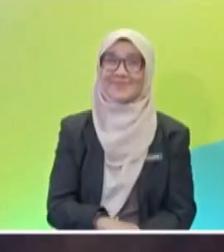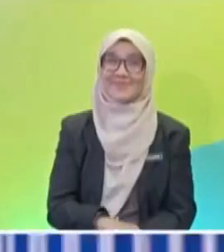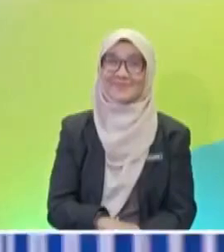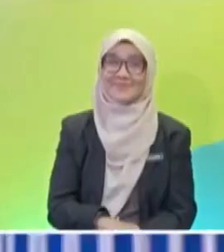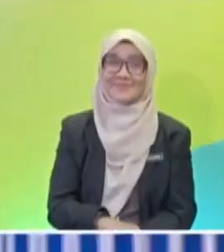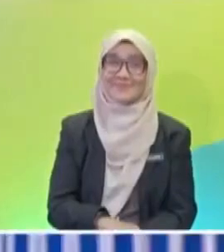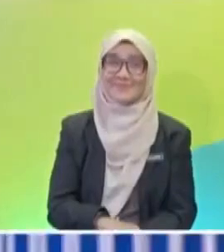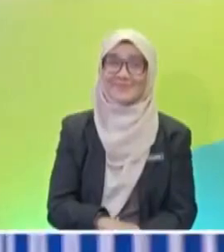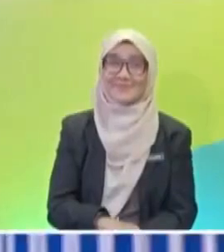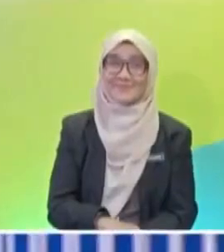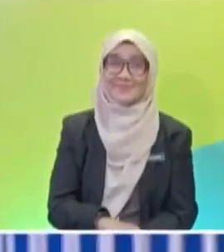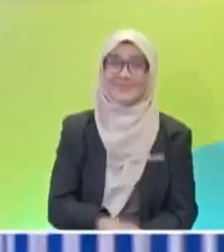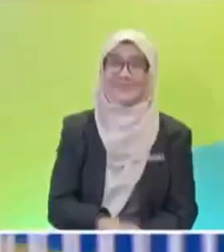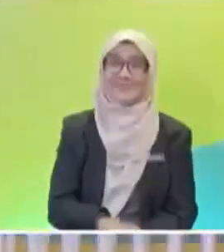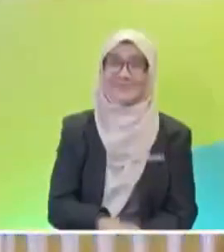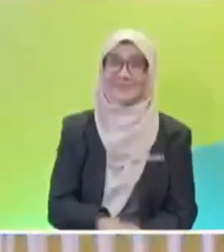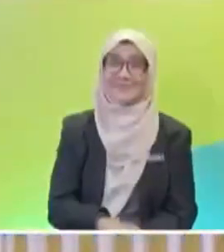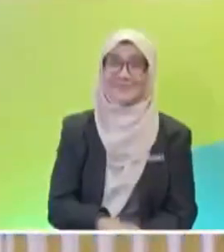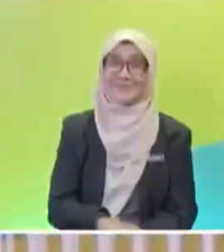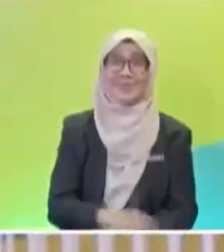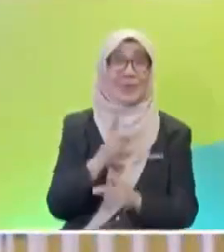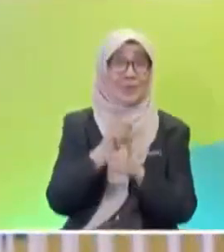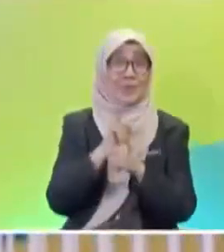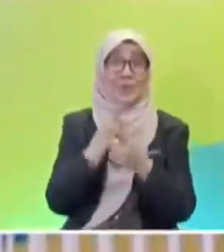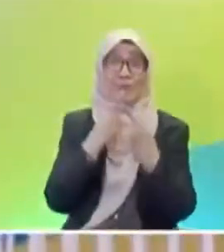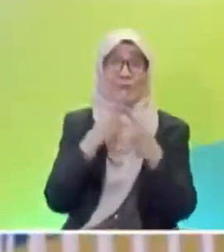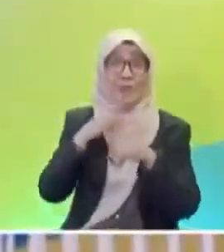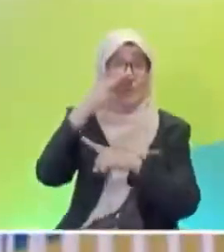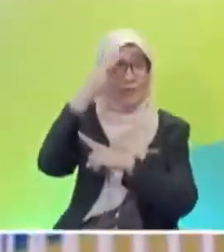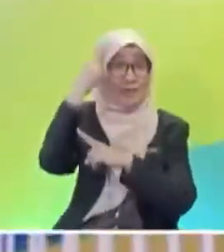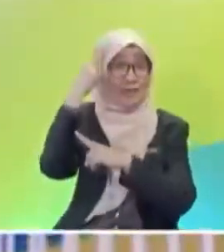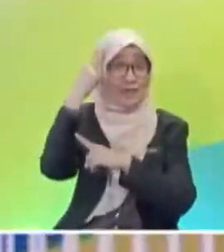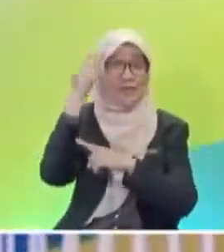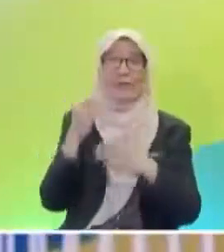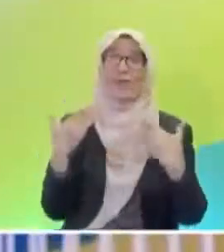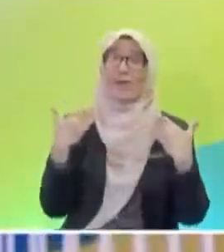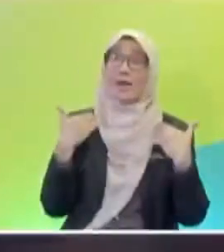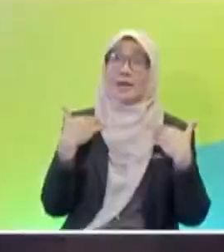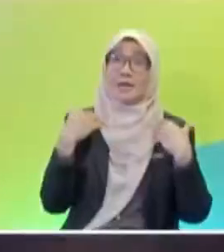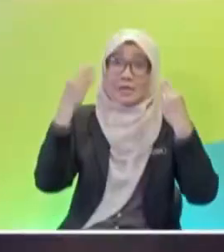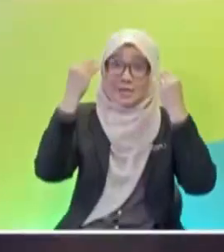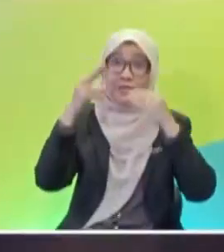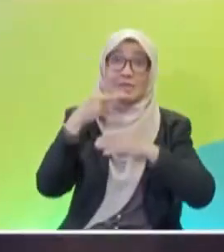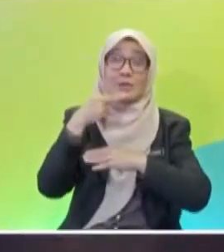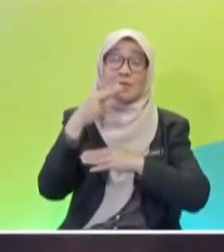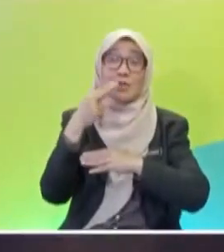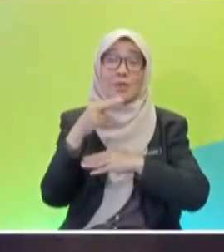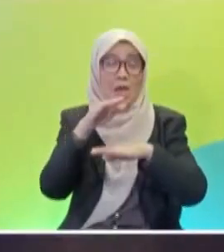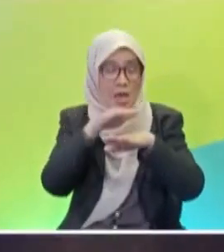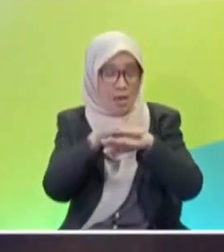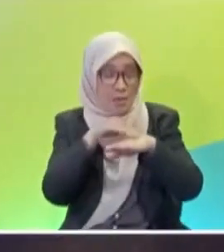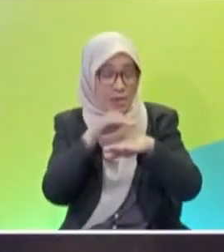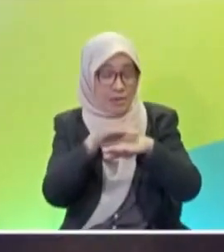dan suka dibelai betul kecuali jawaban saya ini Oke tadi kita sebut manjur dan suka